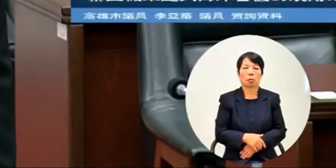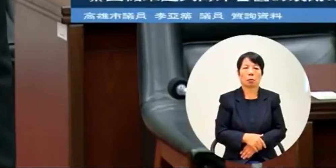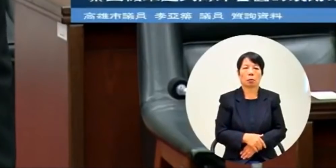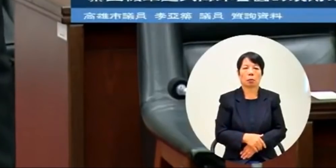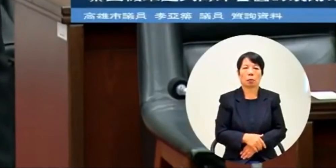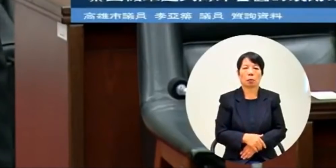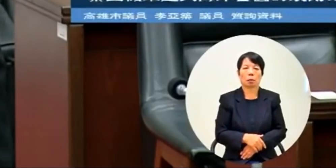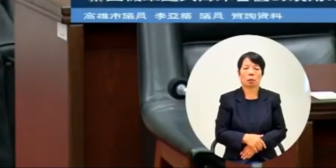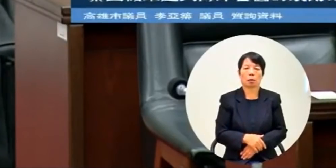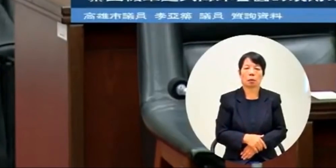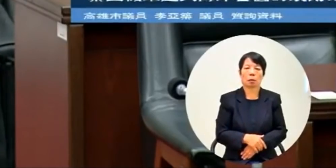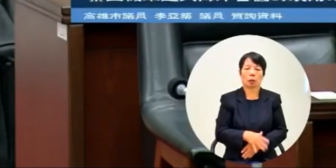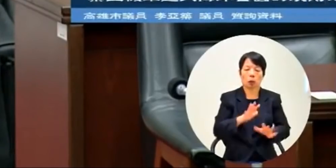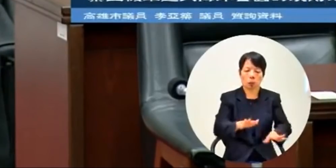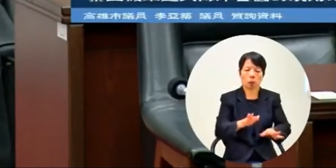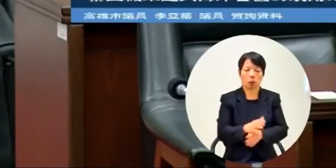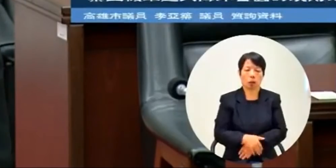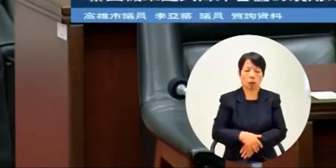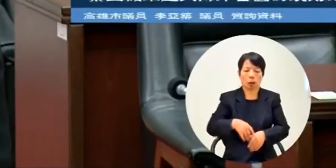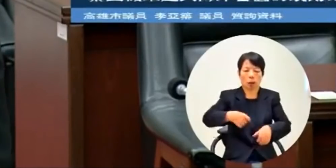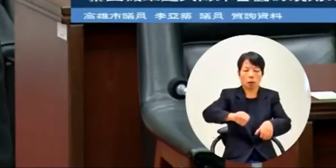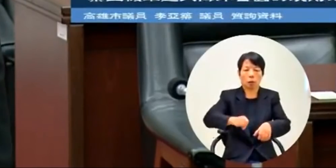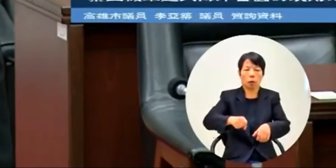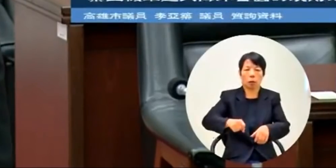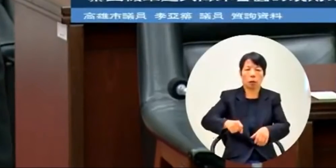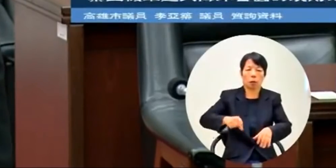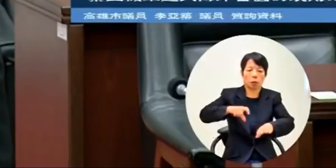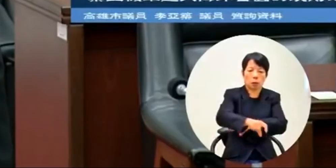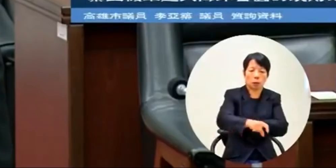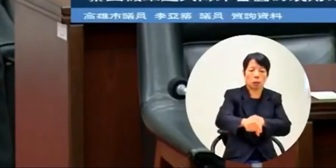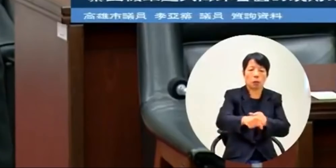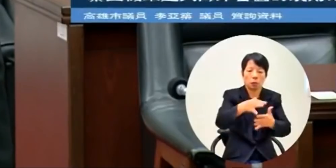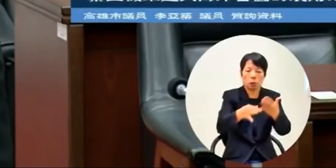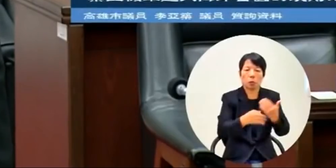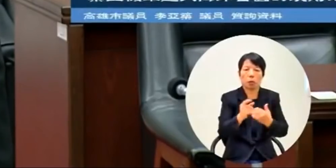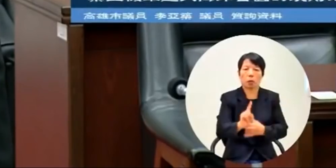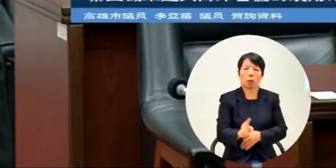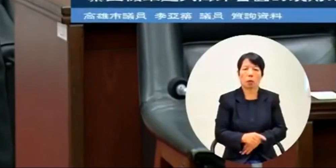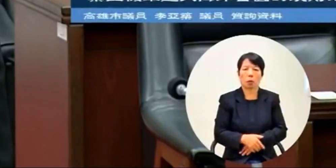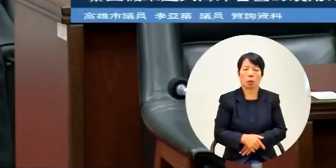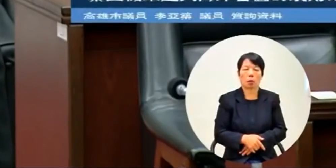有，限制机车进入海岸公园的规则呢？讲